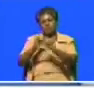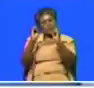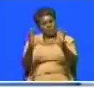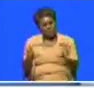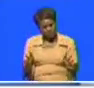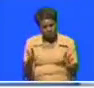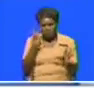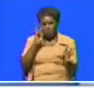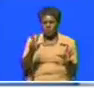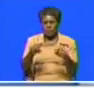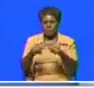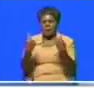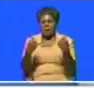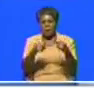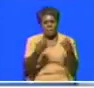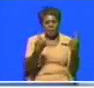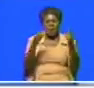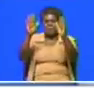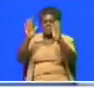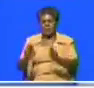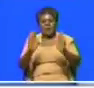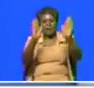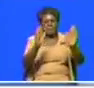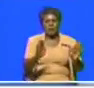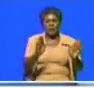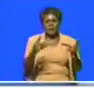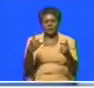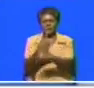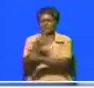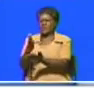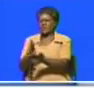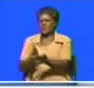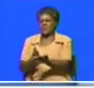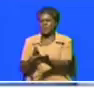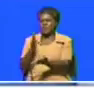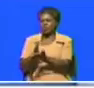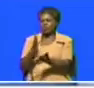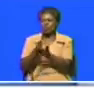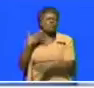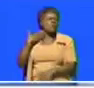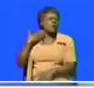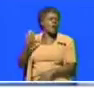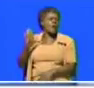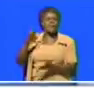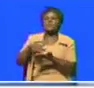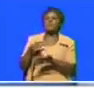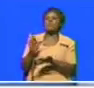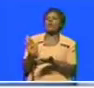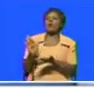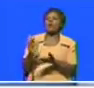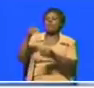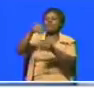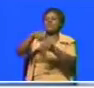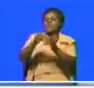tayari tumeona malumbano yametokea, maandamano yamefanywa sehemu tofauti tofauti. Na bila shaka chuki zimezidi miongoni mwa